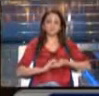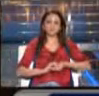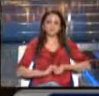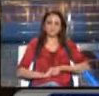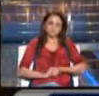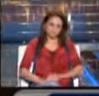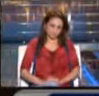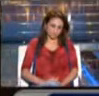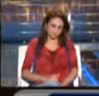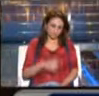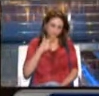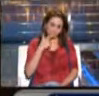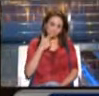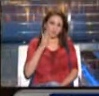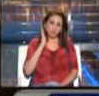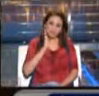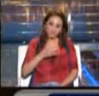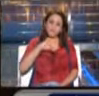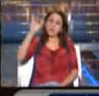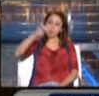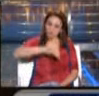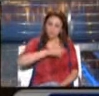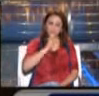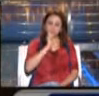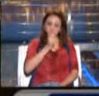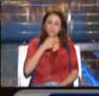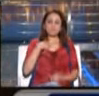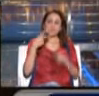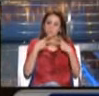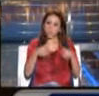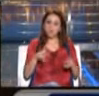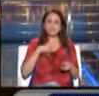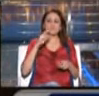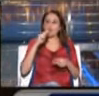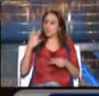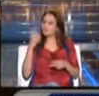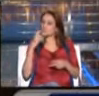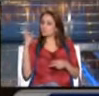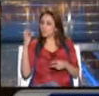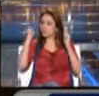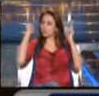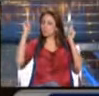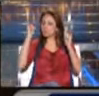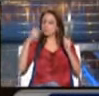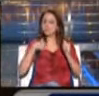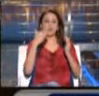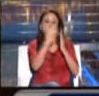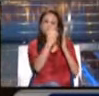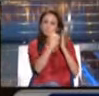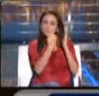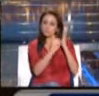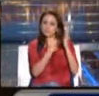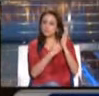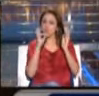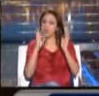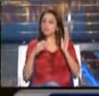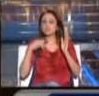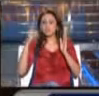حاجة, وانا حاجي حضرتك استاذ عمرو وهتكلم معاهم وهحط نقط معينة